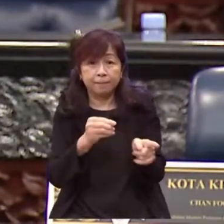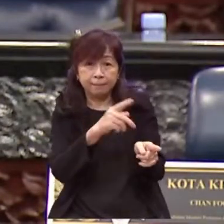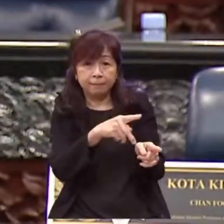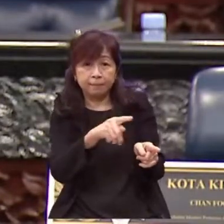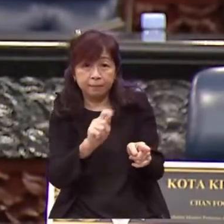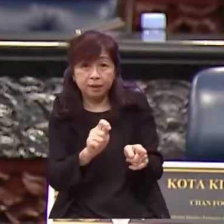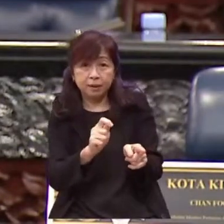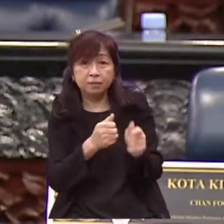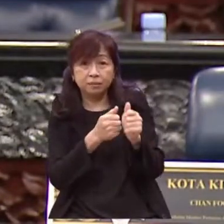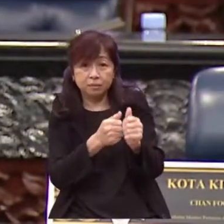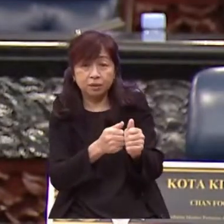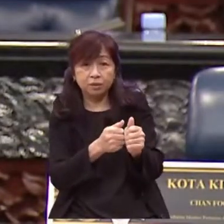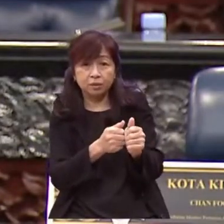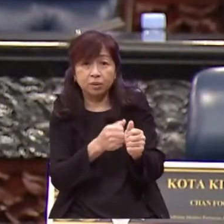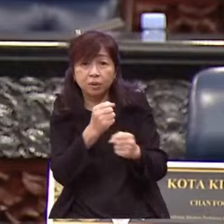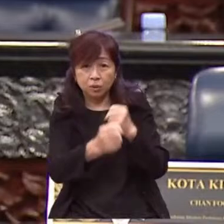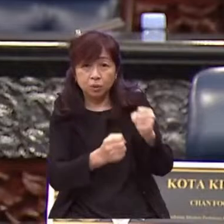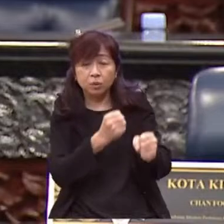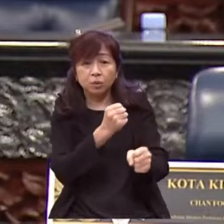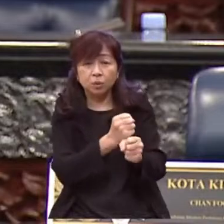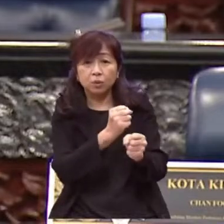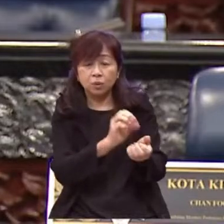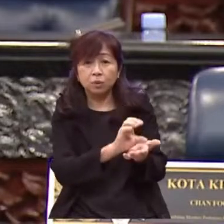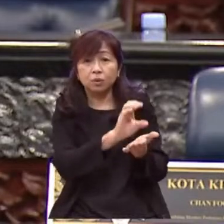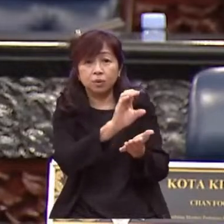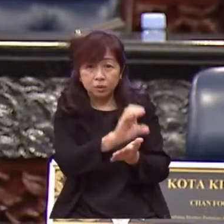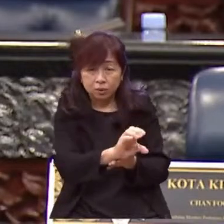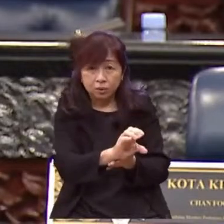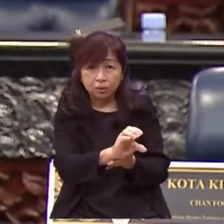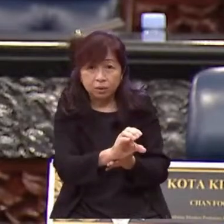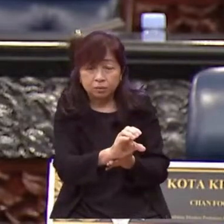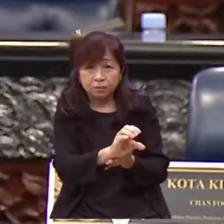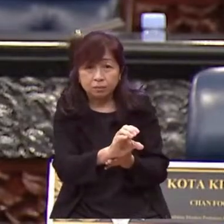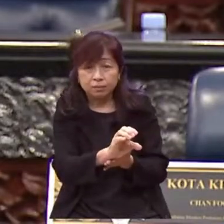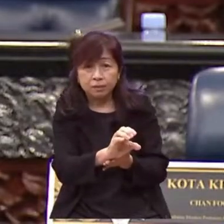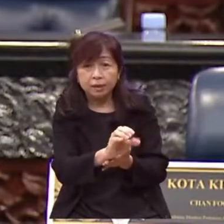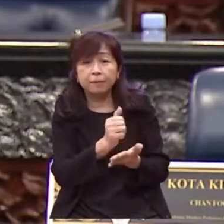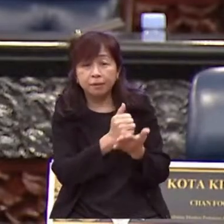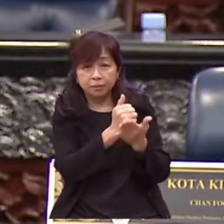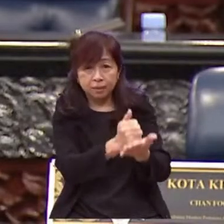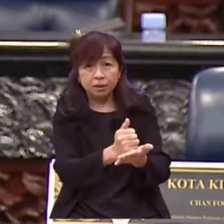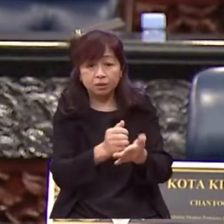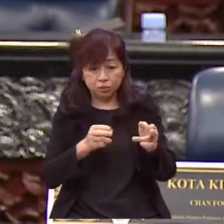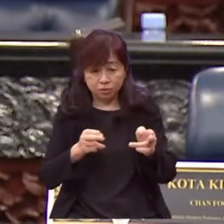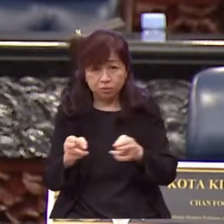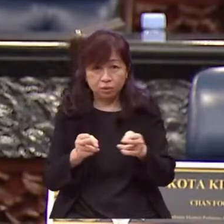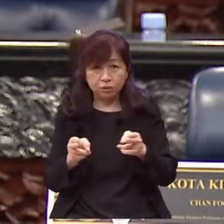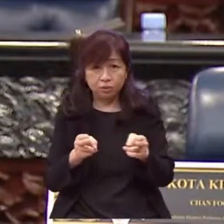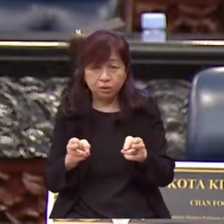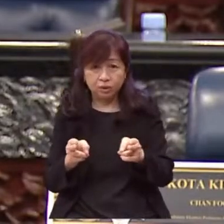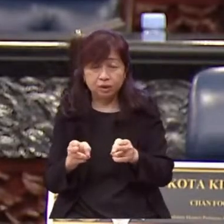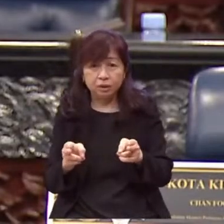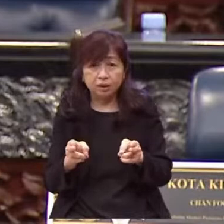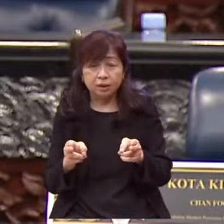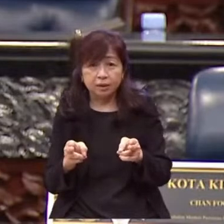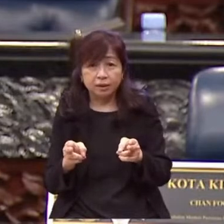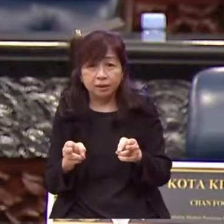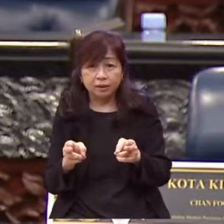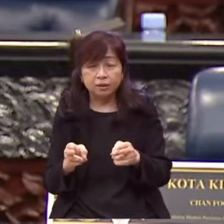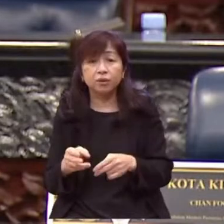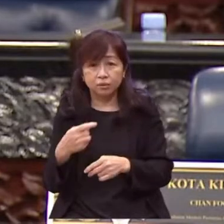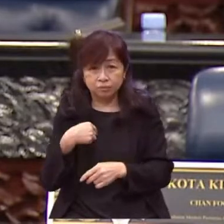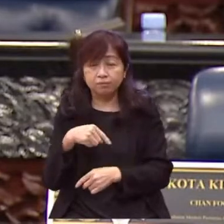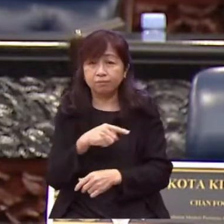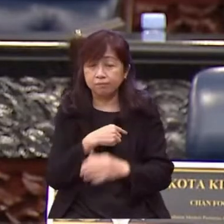Grand tahunan GT yang bertujuan untuk bantu vbt secara am untuk pengurusan petakbiran maka sebaik itu kita juga